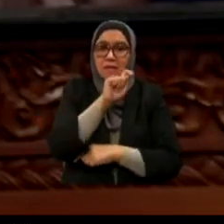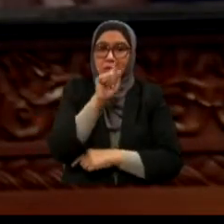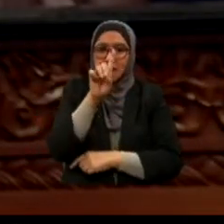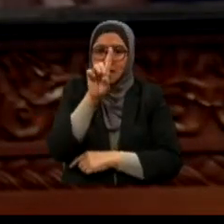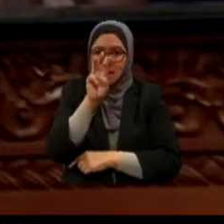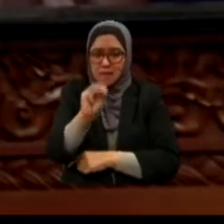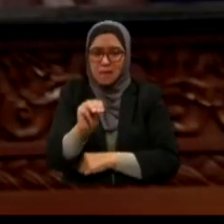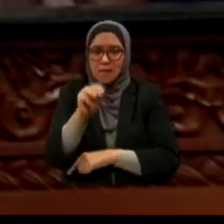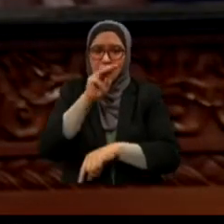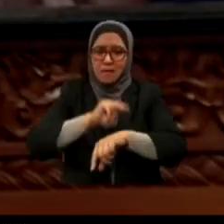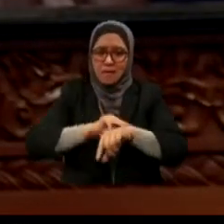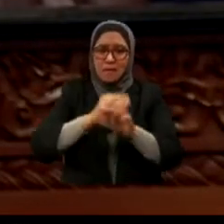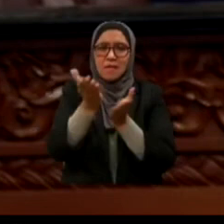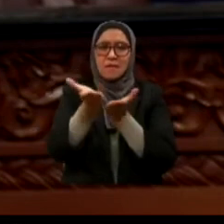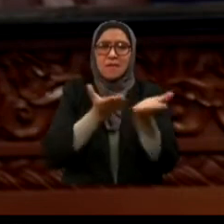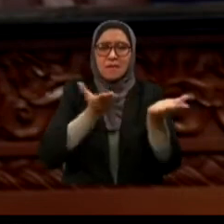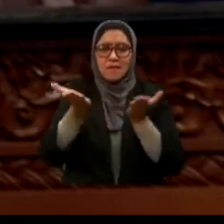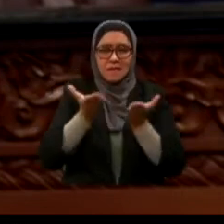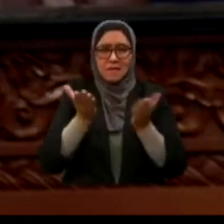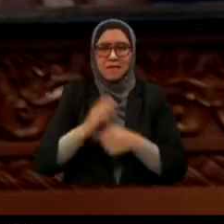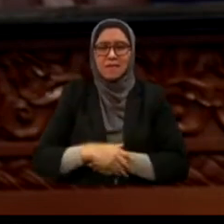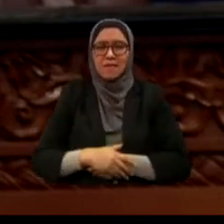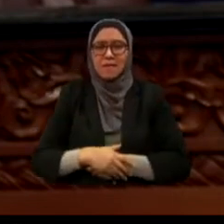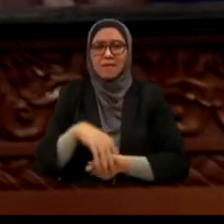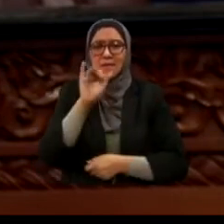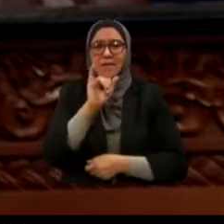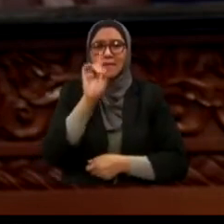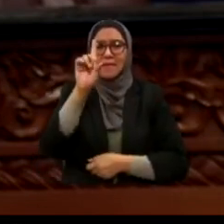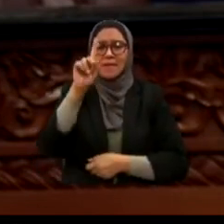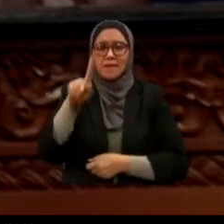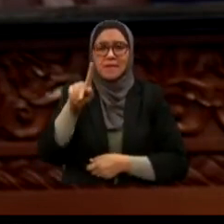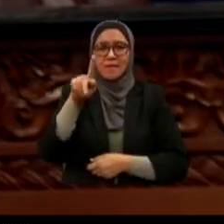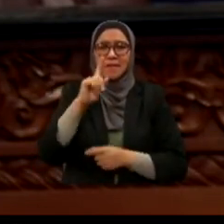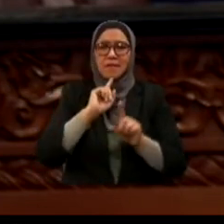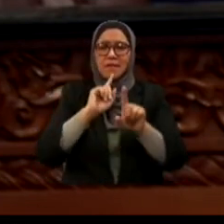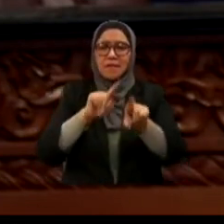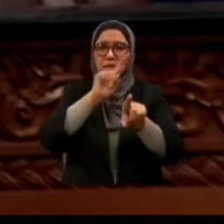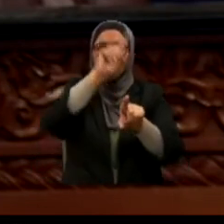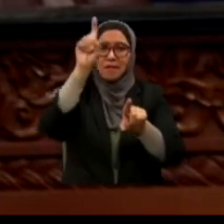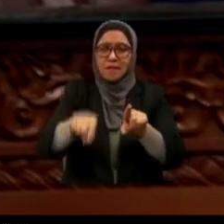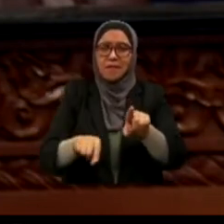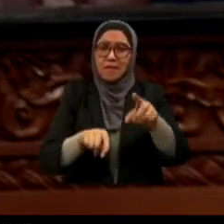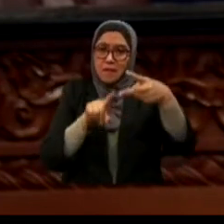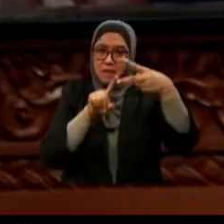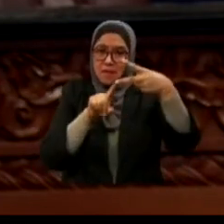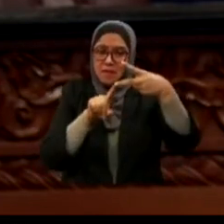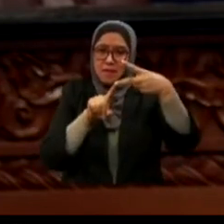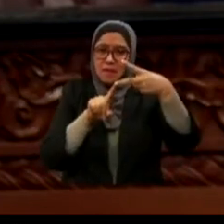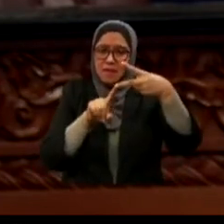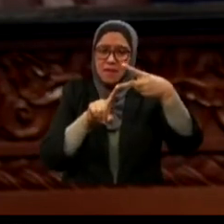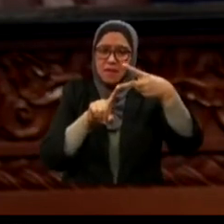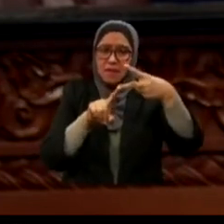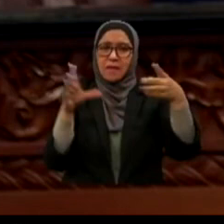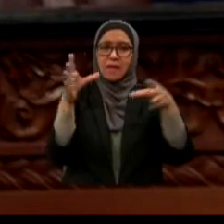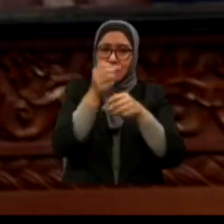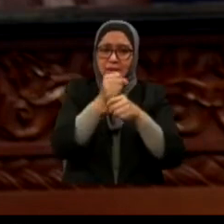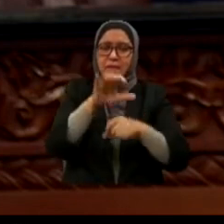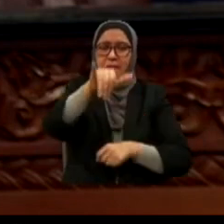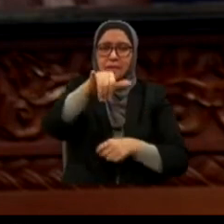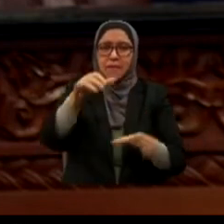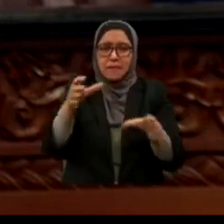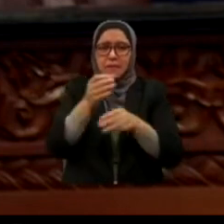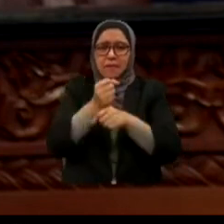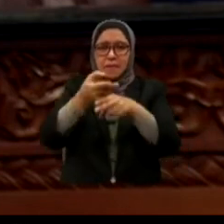penghematan mereka tuanya betul menjawab soal yang kedua yang terhormat kota Semarang berkaitan ringkas sekian